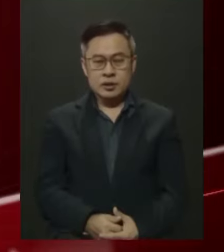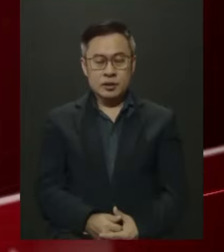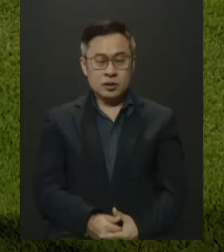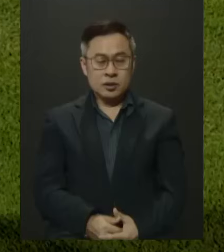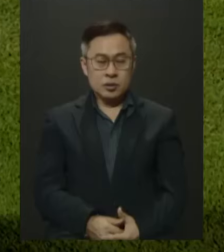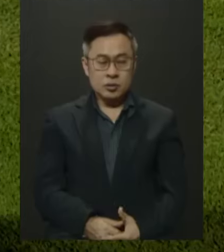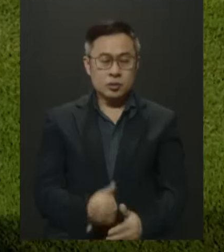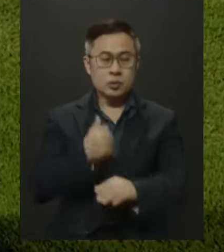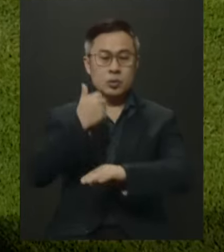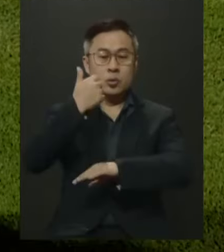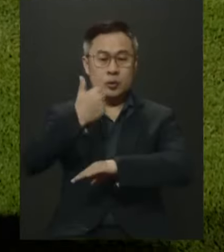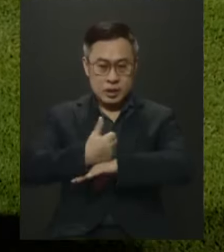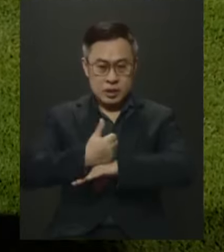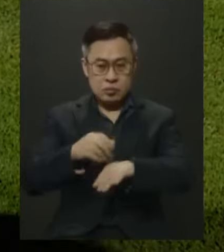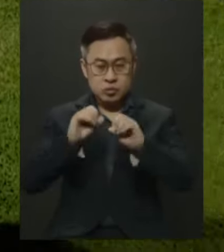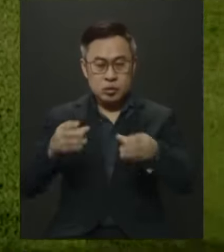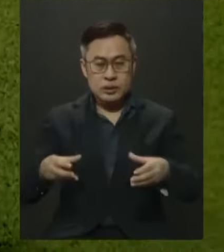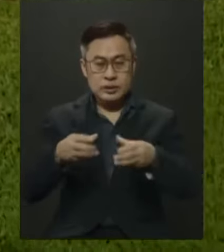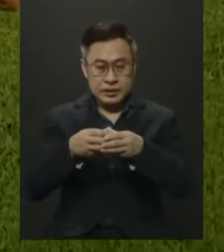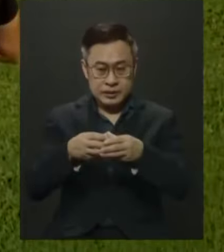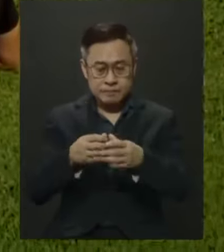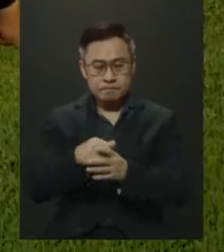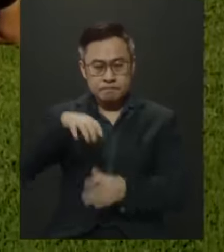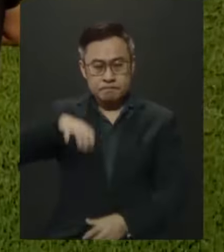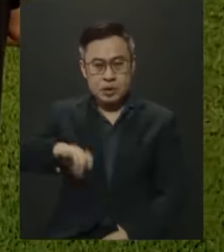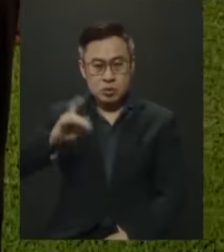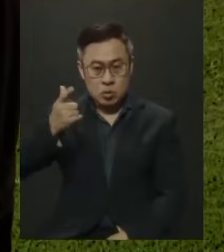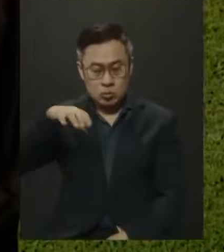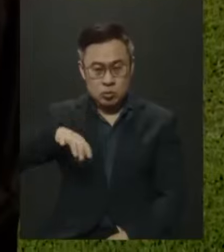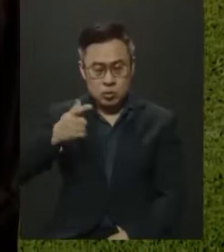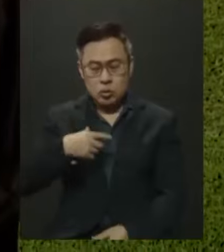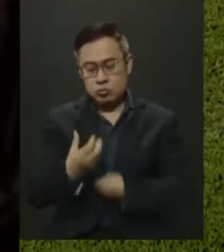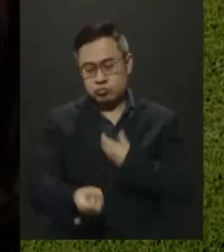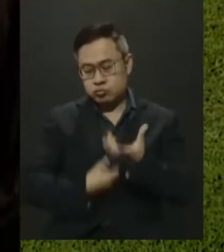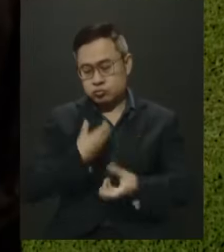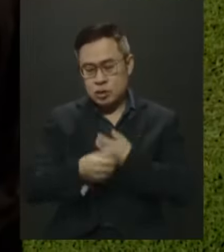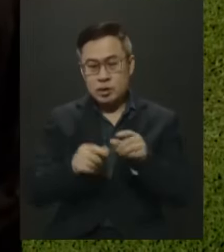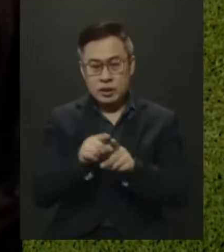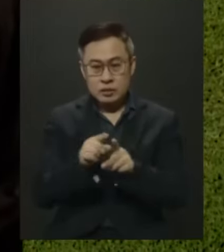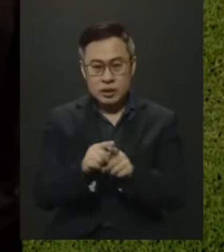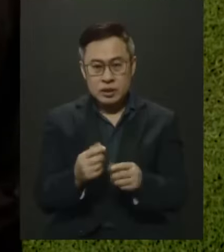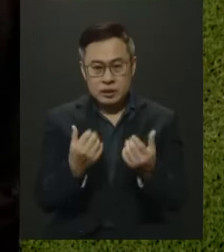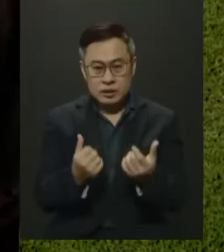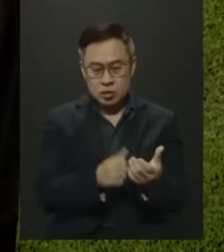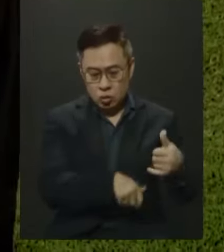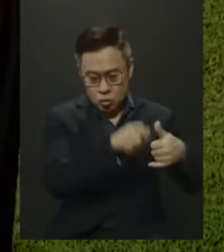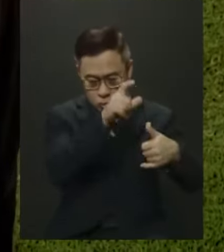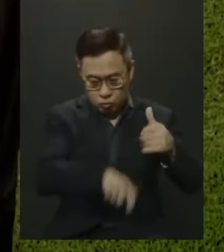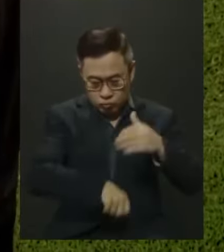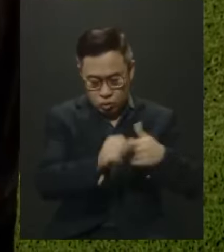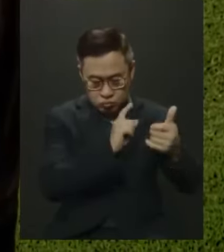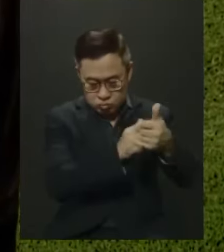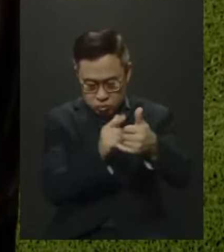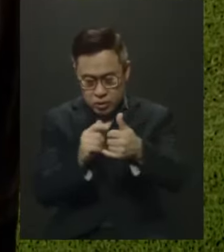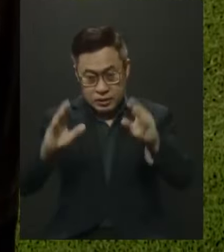ของจิโน่เรติเอรี่หัวหน้าผู้ฝึกสอนของเมืองทองเองนะคะก็ให้สัมภาษณ์หลังเกมโดยชื่นชมลูกทีมที่ช่วยกันเล่น